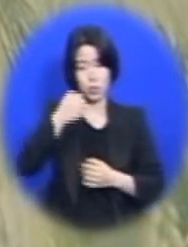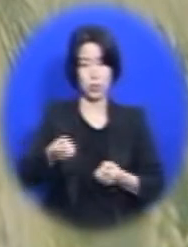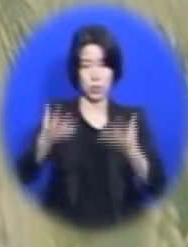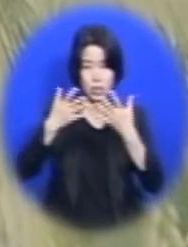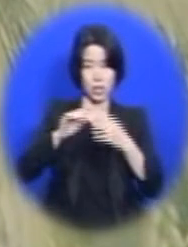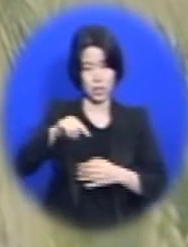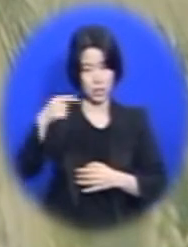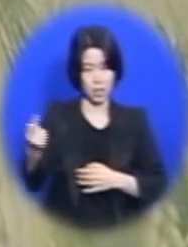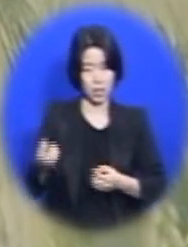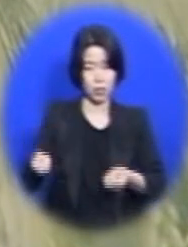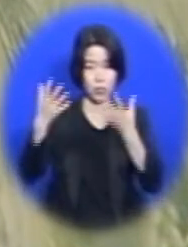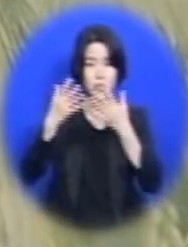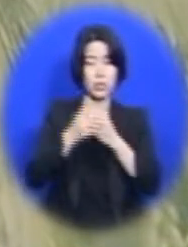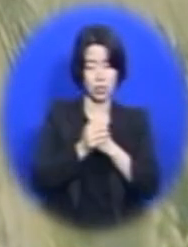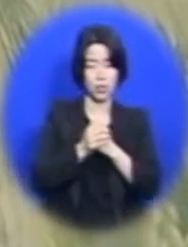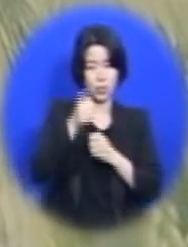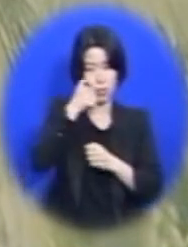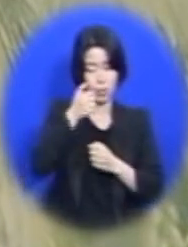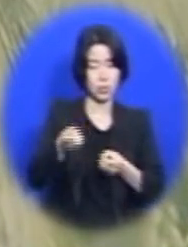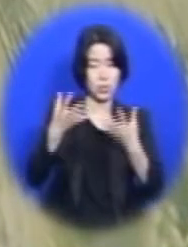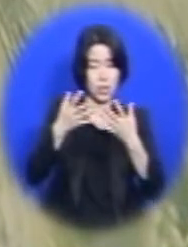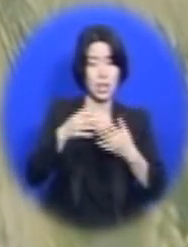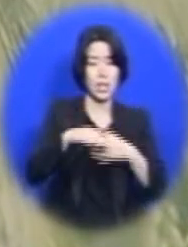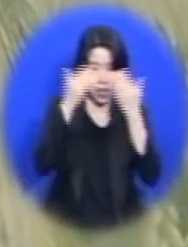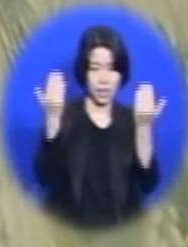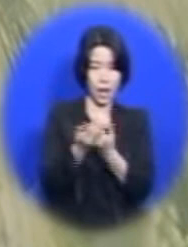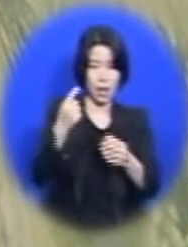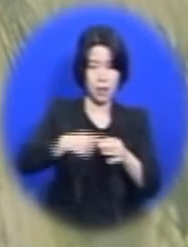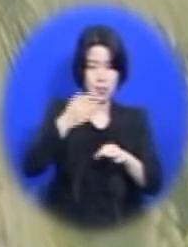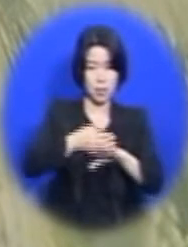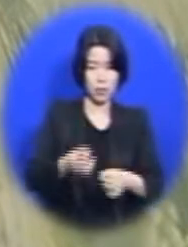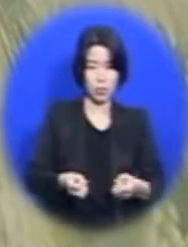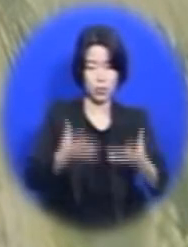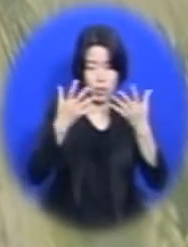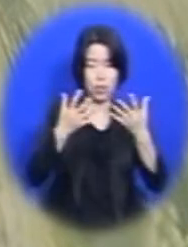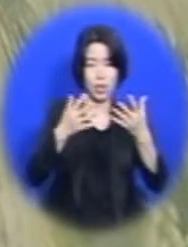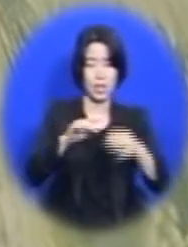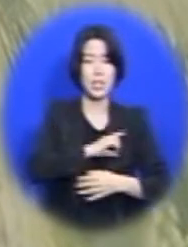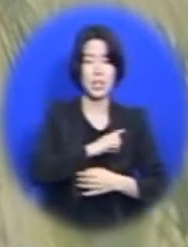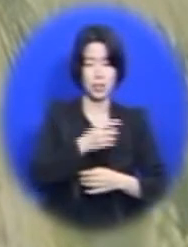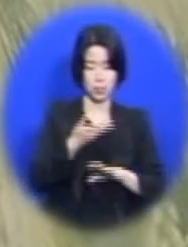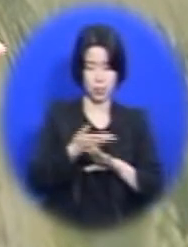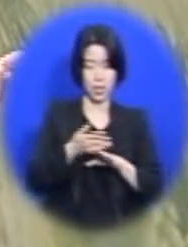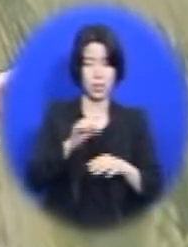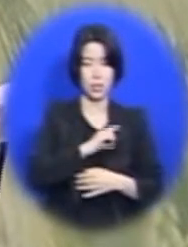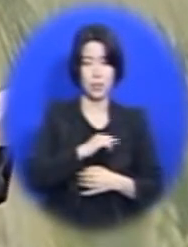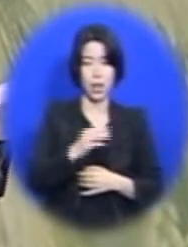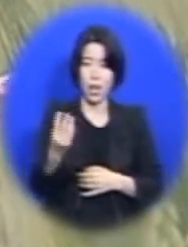날, 50일째 되는 날이 오순절입니다. 이게 다 맥주절의 절기입니다. 성령이 언제